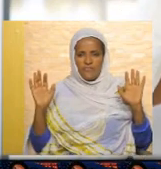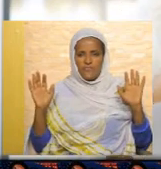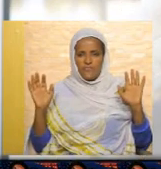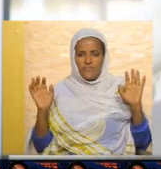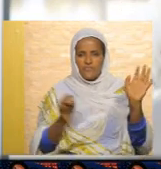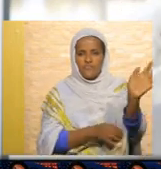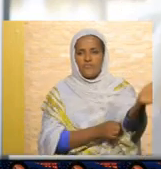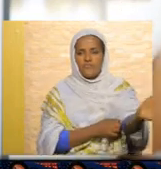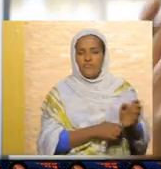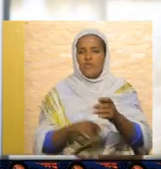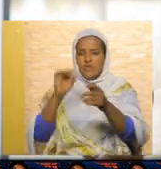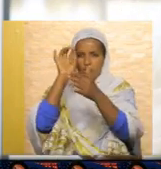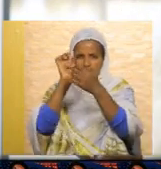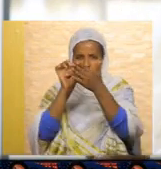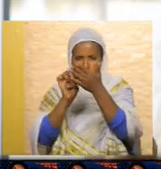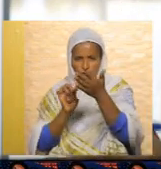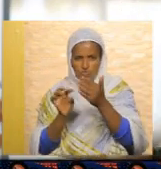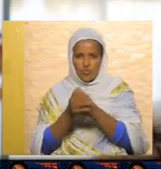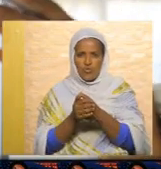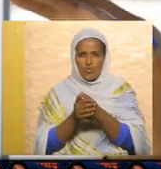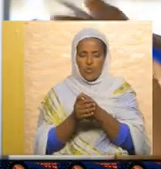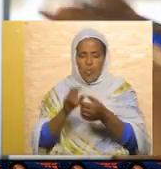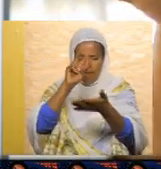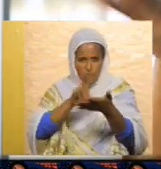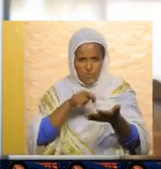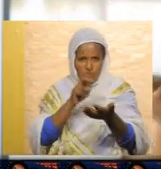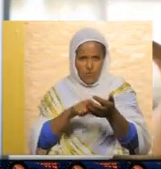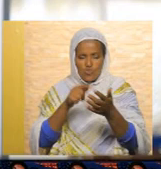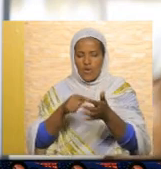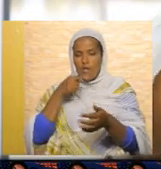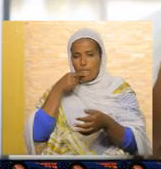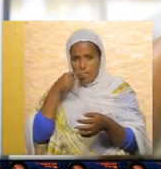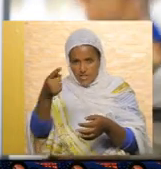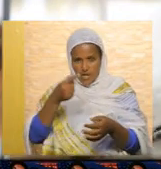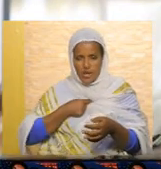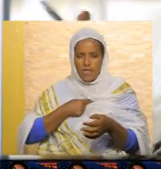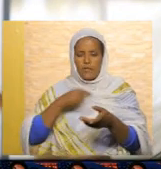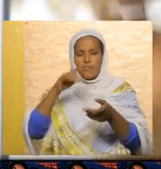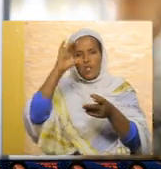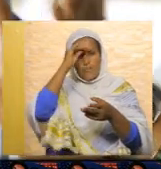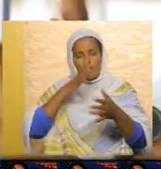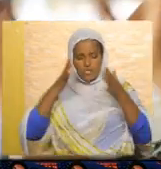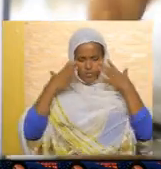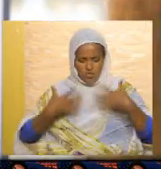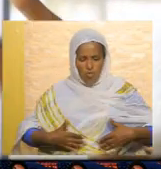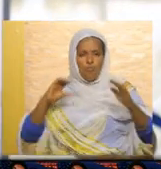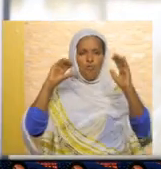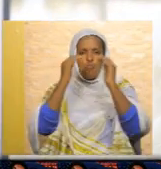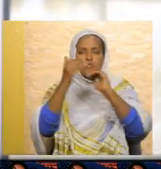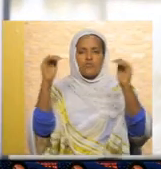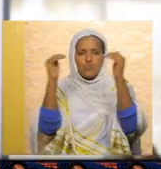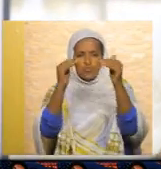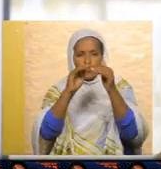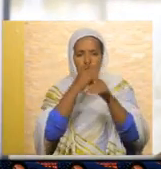እንደምታገሱት በመታገስም አይደለም። በፍጥረታችን በአወፈጣጠራችን እኩል ነን እና ኢኳል በት ዲፍረንት